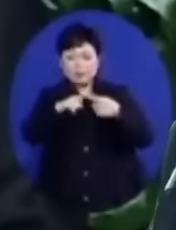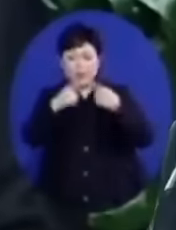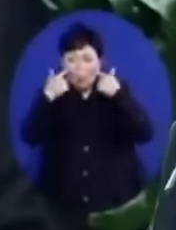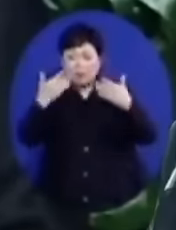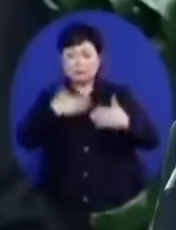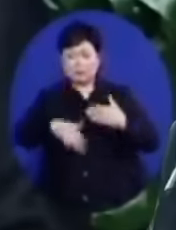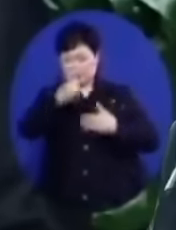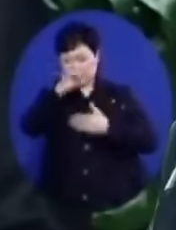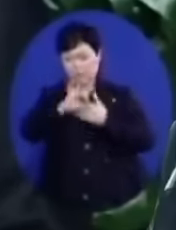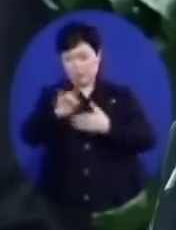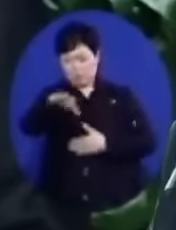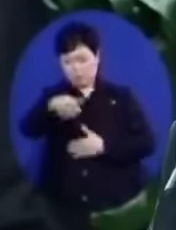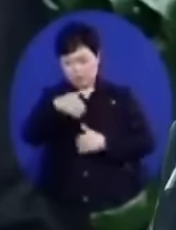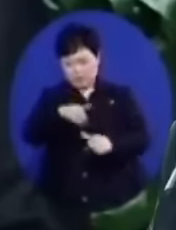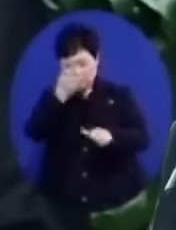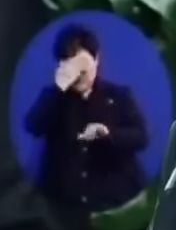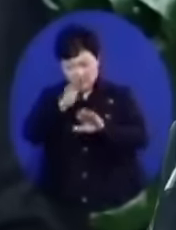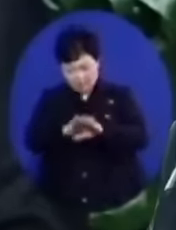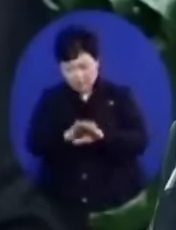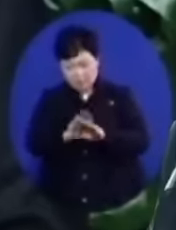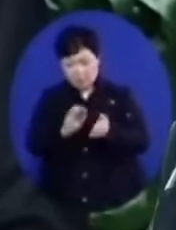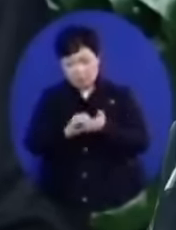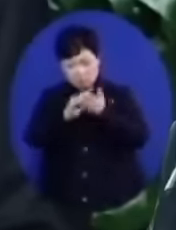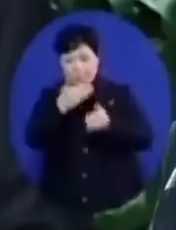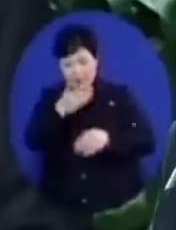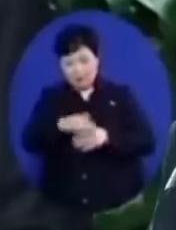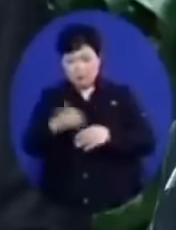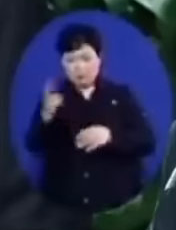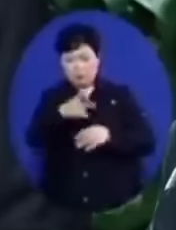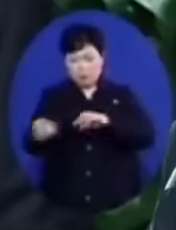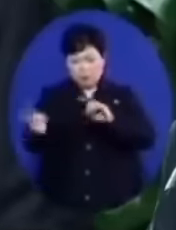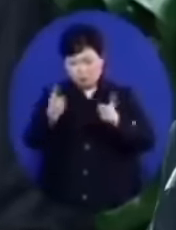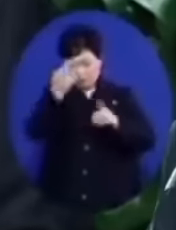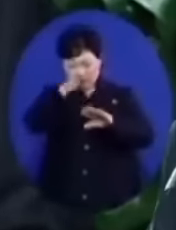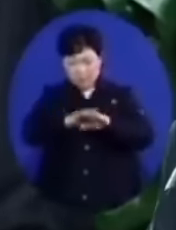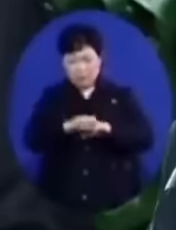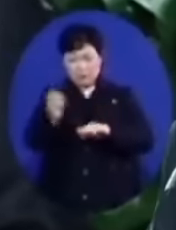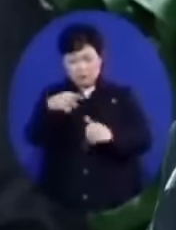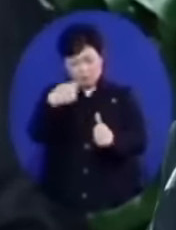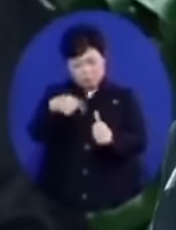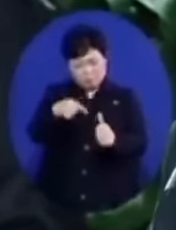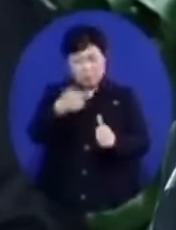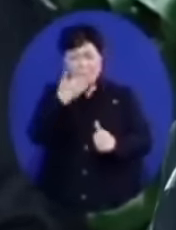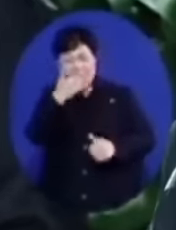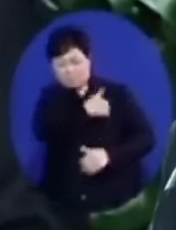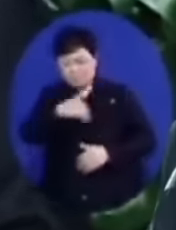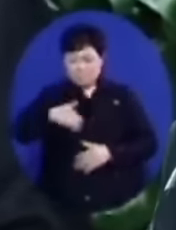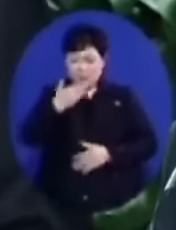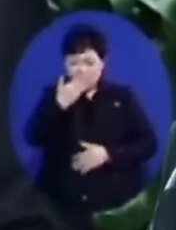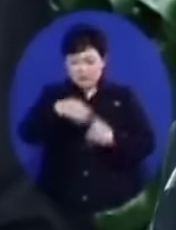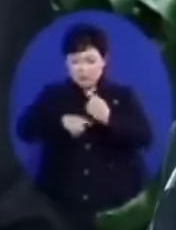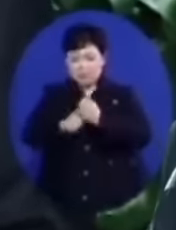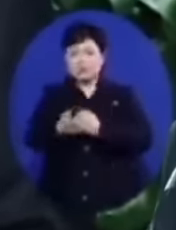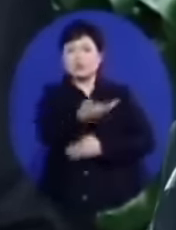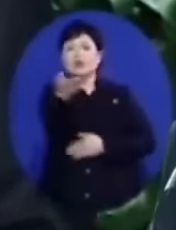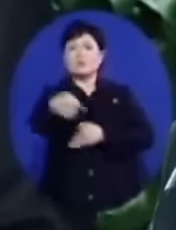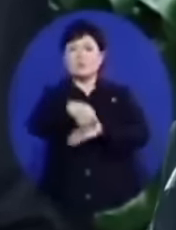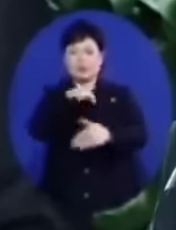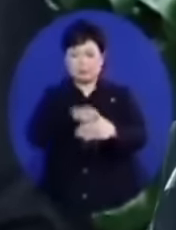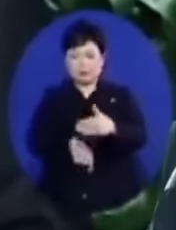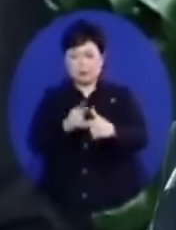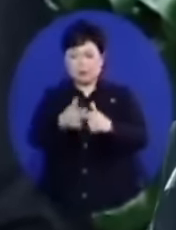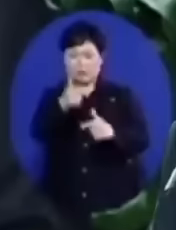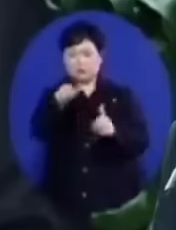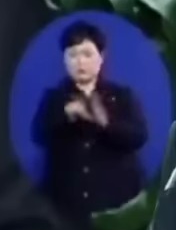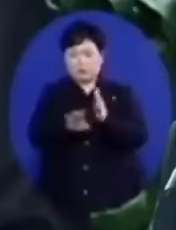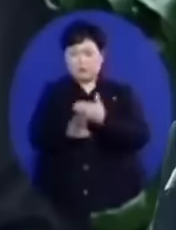곳에 가서 예배를 인도해 달라도 할 수 있고, 부흥회를 해 달라도 할 수 있고, 가르치려도 할 수 있는 것은 여러분의 마음속에 예수